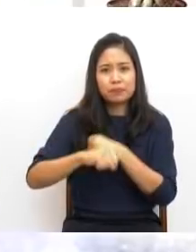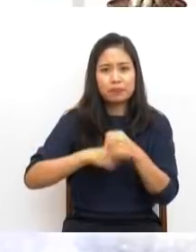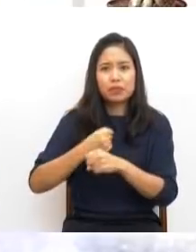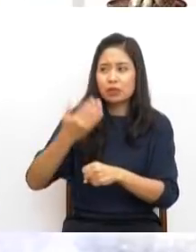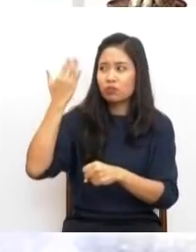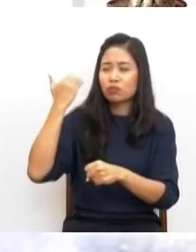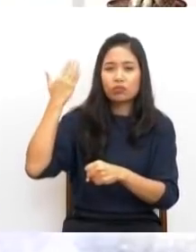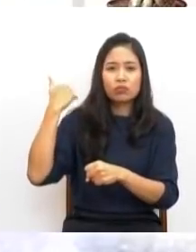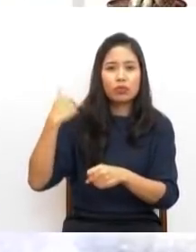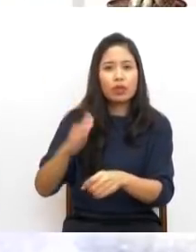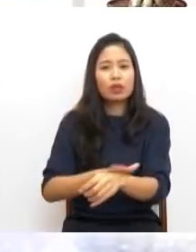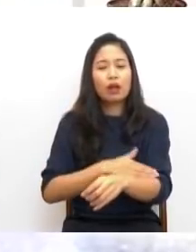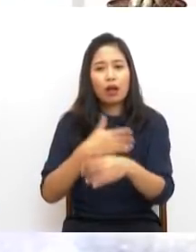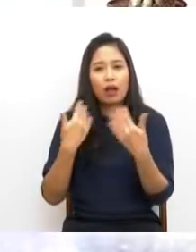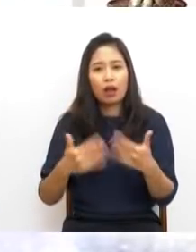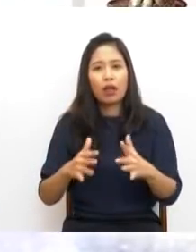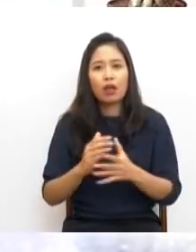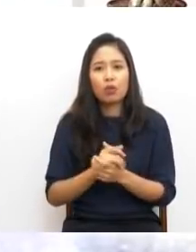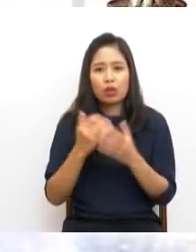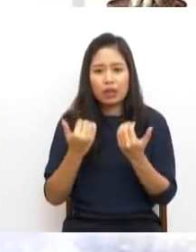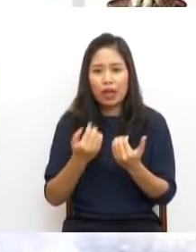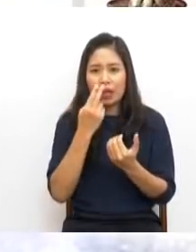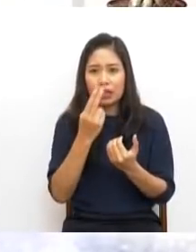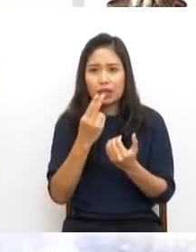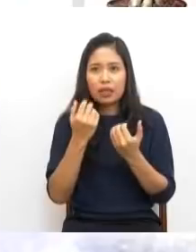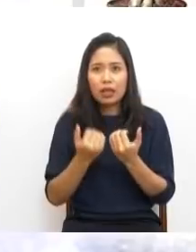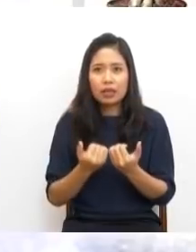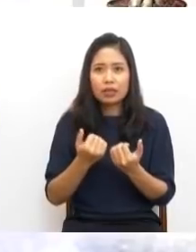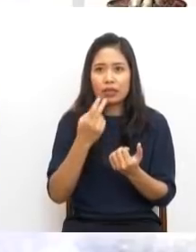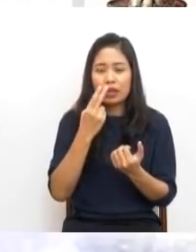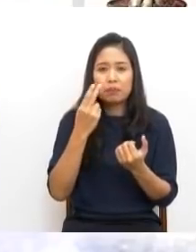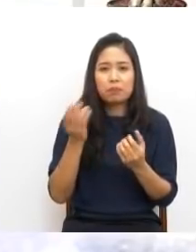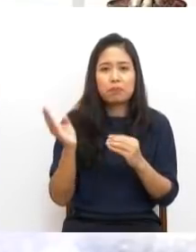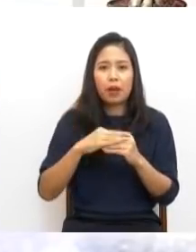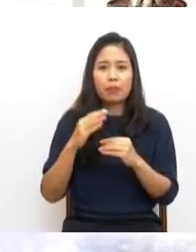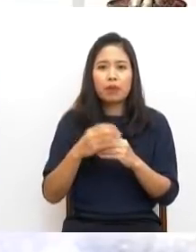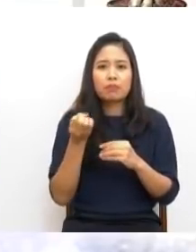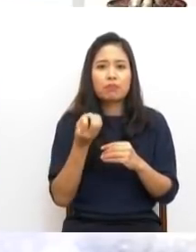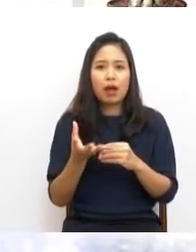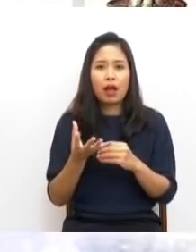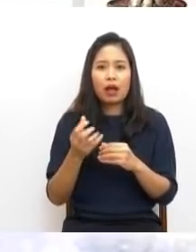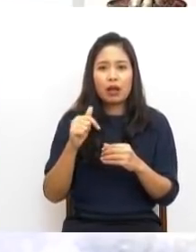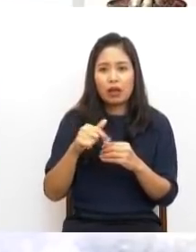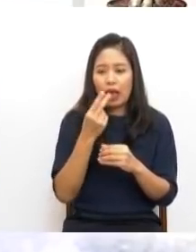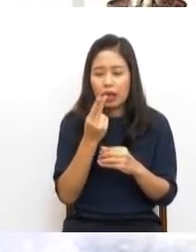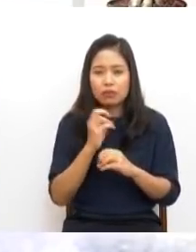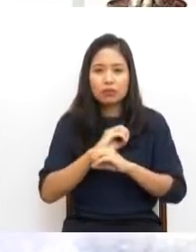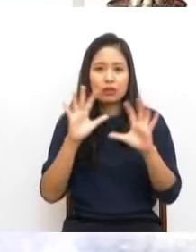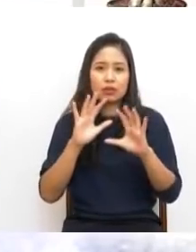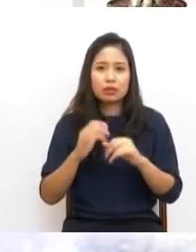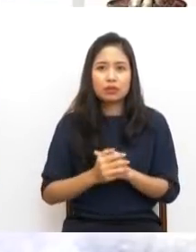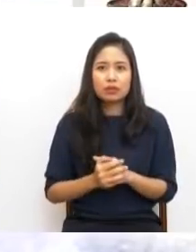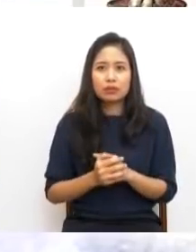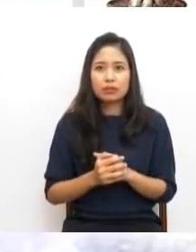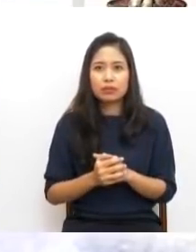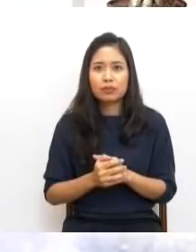พียงแต่ช่วงหลังเนี่ยนะคะเนื่องจากว่าเราตรวจทางห้องปฏิบัติการมากขึ้นก็เลยเจอโรคนี้มากขึ้นค่ะ ครับแล้ววิธี